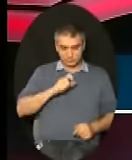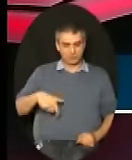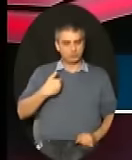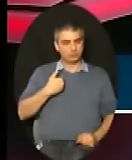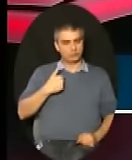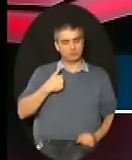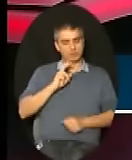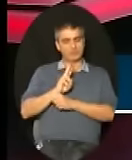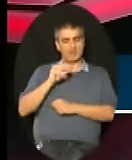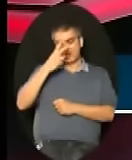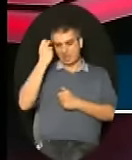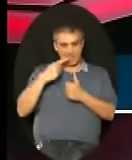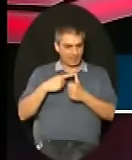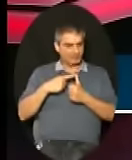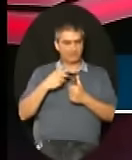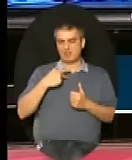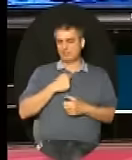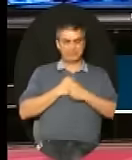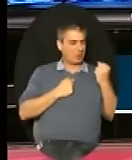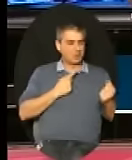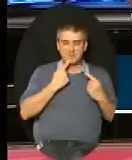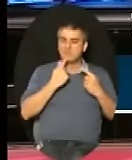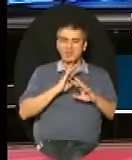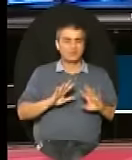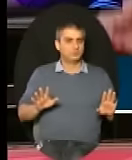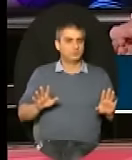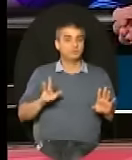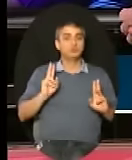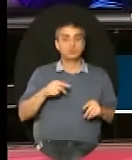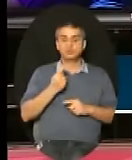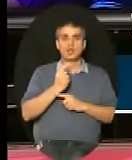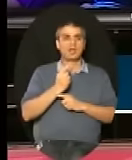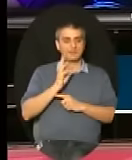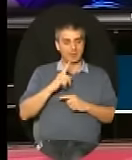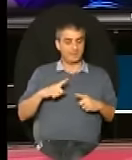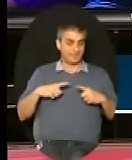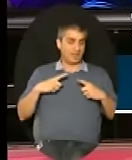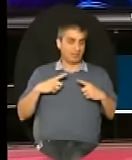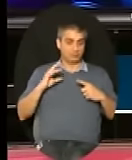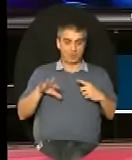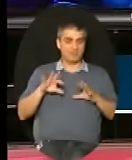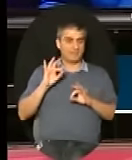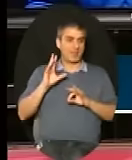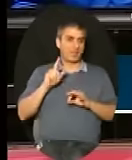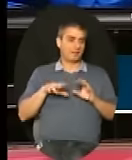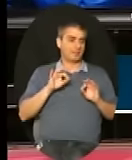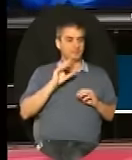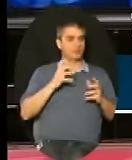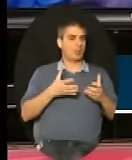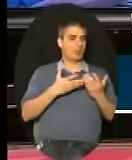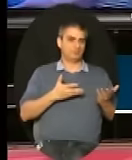אותי שאני מגינה על ערבים ושמאלנית, מה שאתם רוצים. יש רגעים גם בחיי נבחר וגם בחייה של